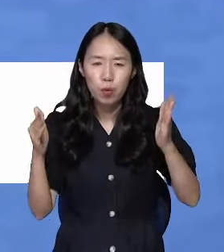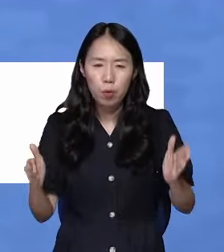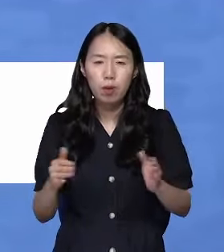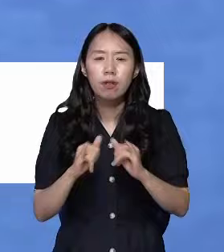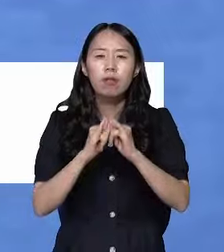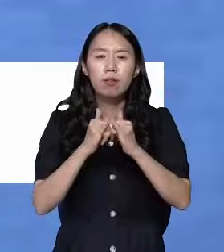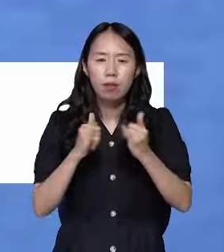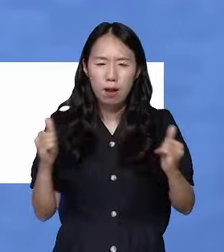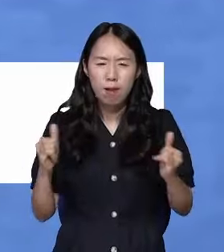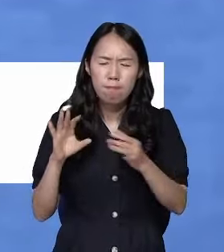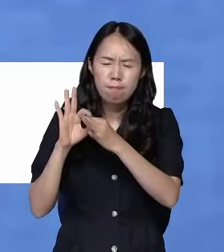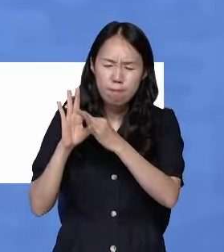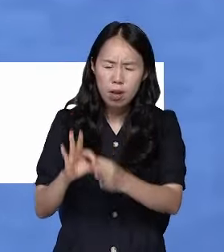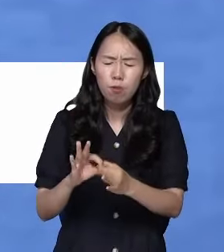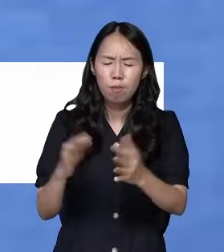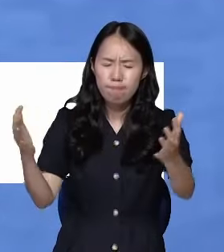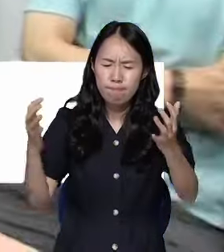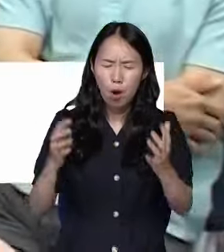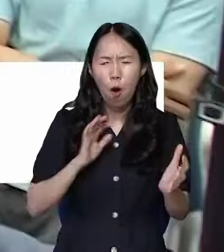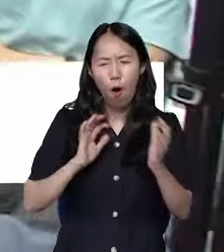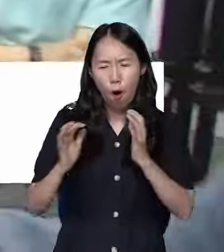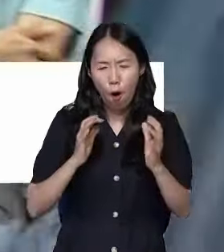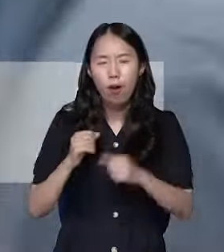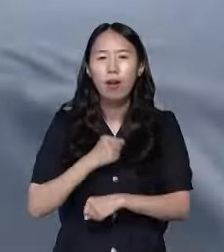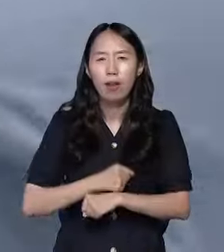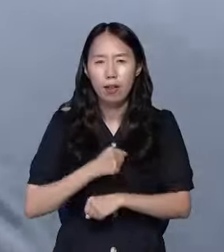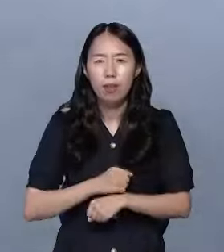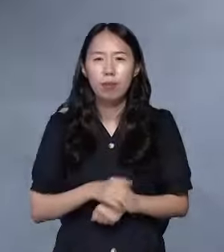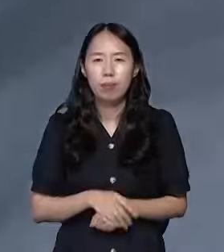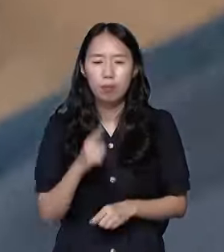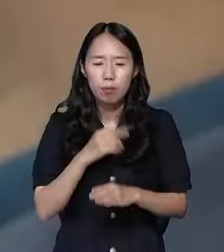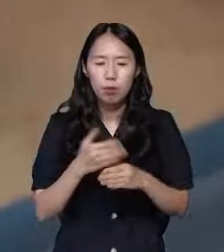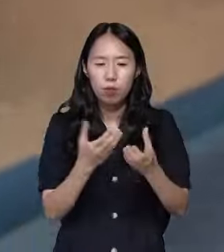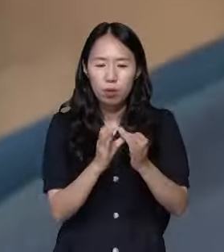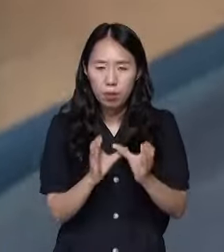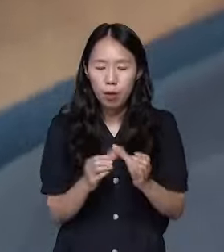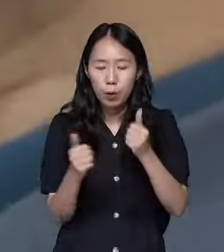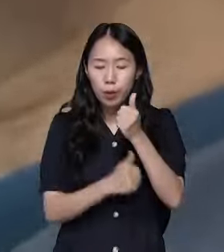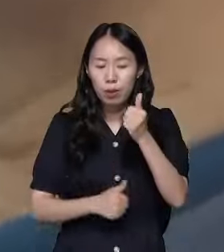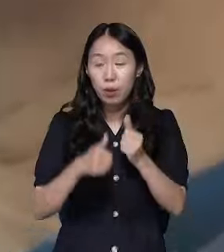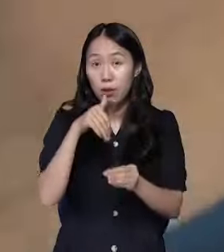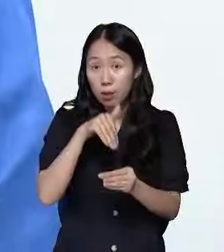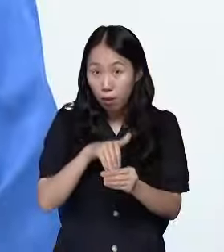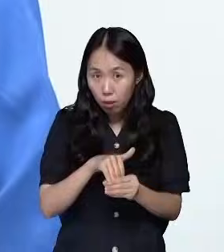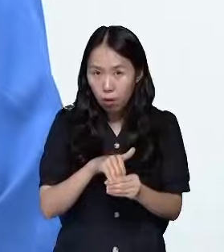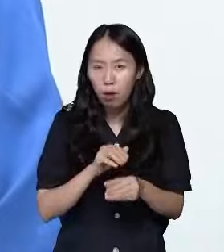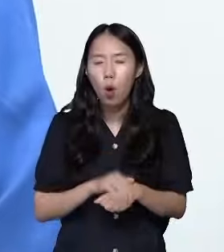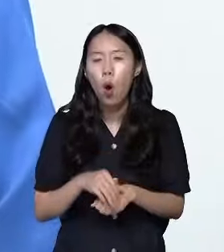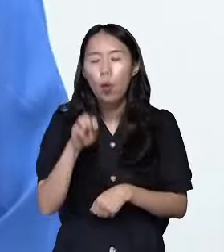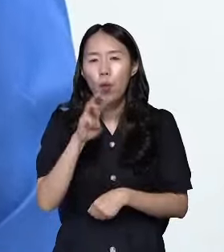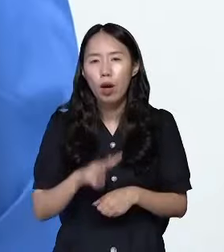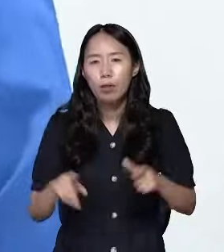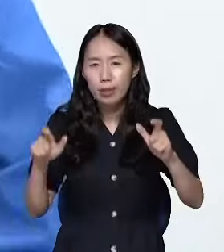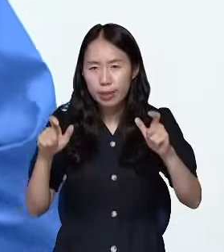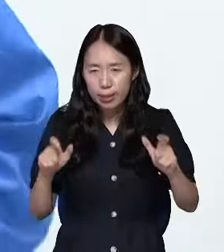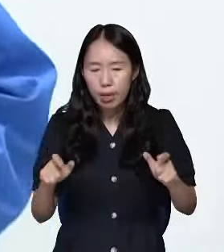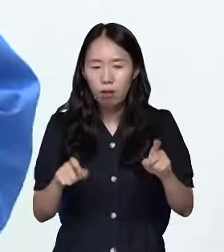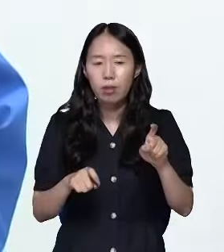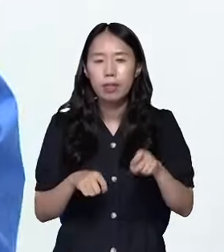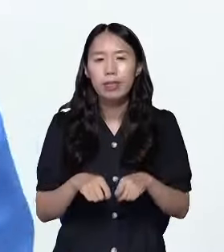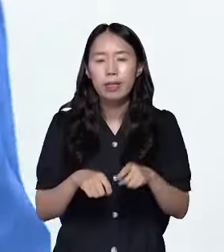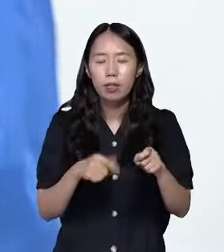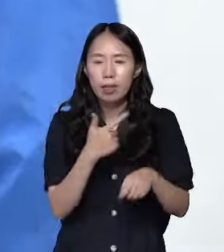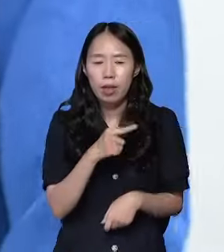시민 연속 대토론회를 개최할 것입니다. 민주당 광주시당 위원장 선거는 광주 지역 대의원